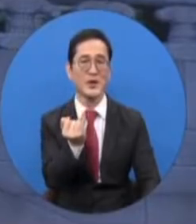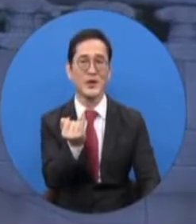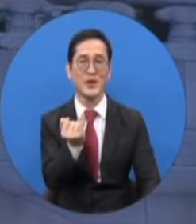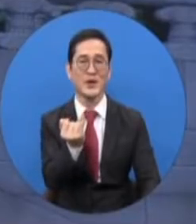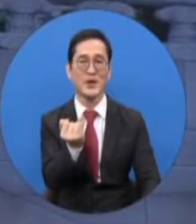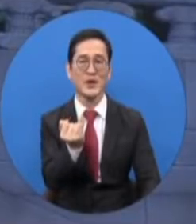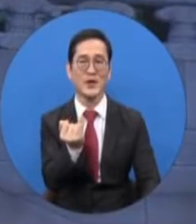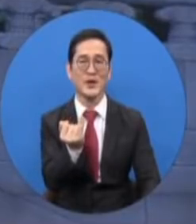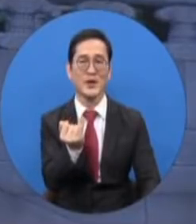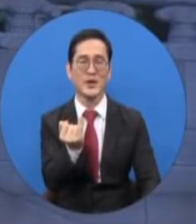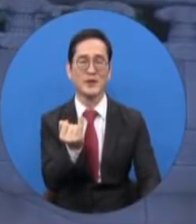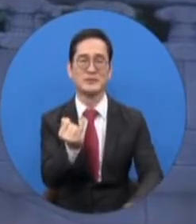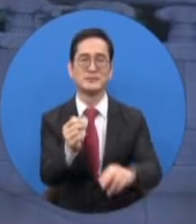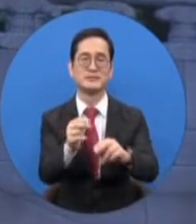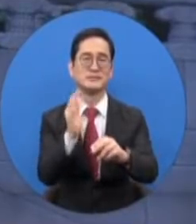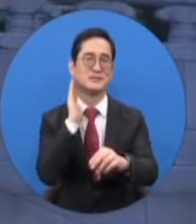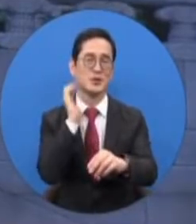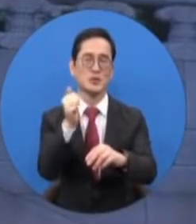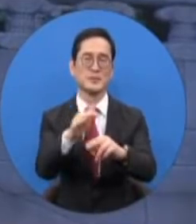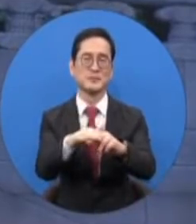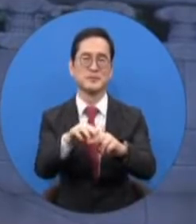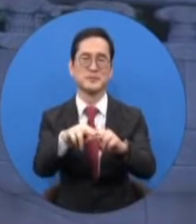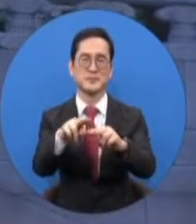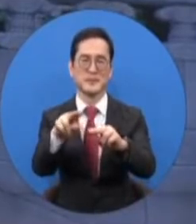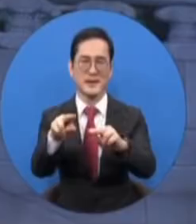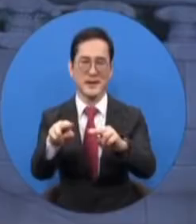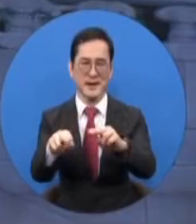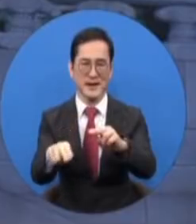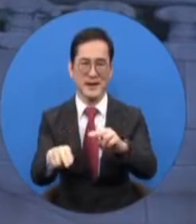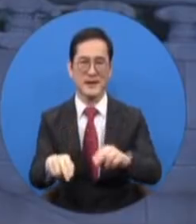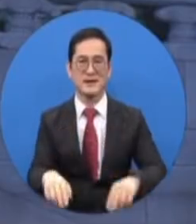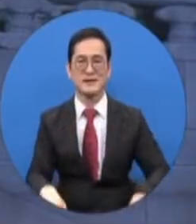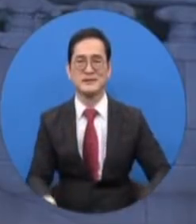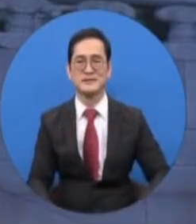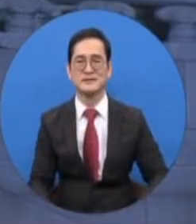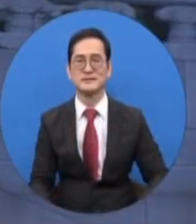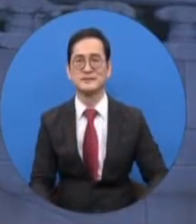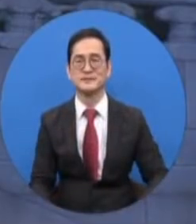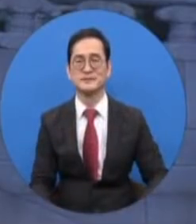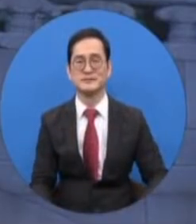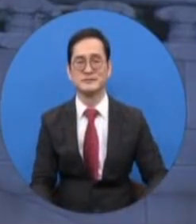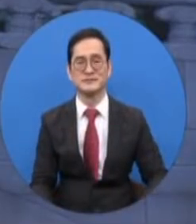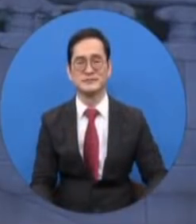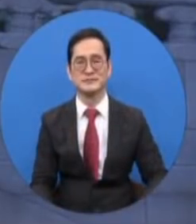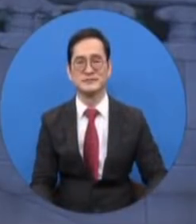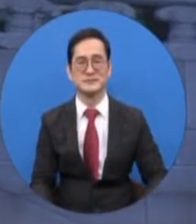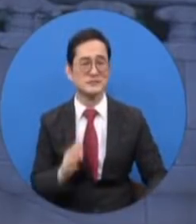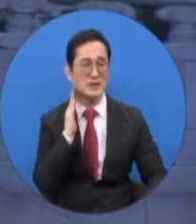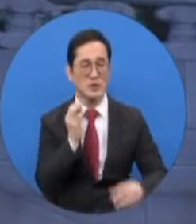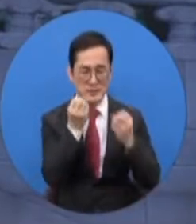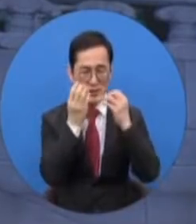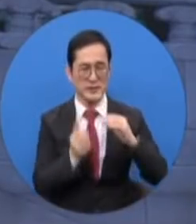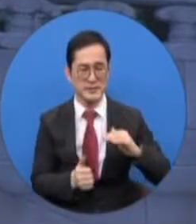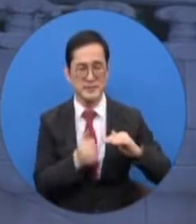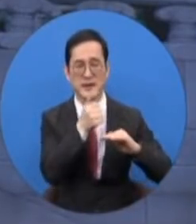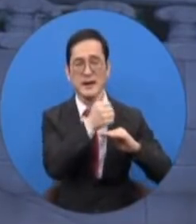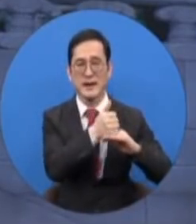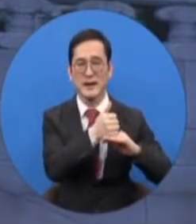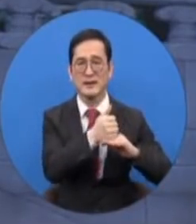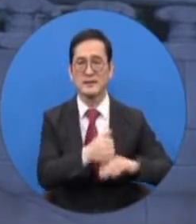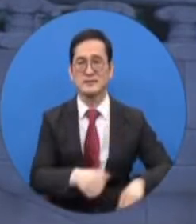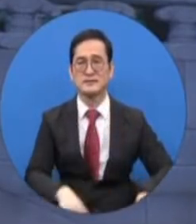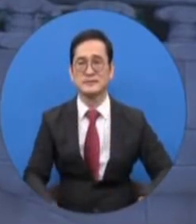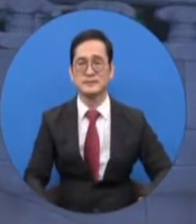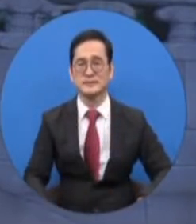마찬가지고 국민들은 더 이상 뭐 진영 간 갈등을 보는 것보다 전직 대통령이 조화롭게 함께 국정에 대한